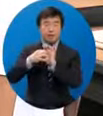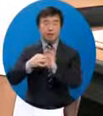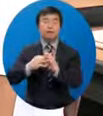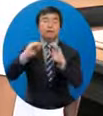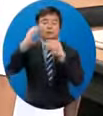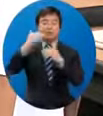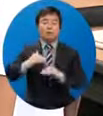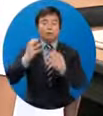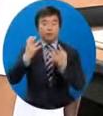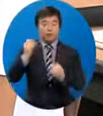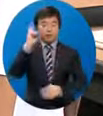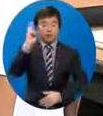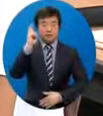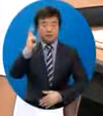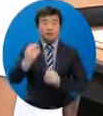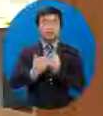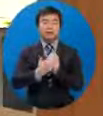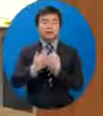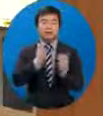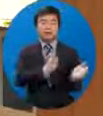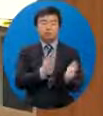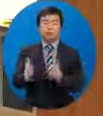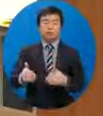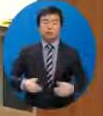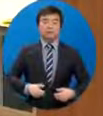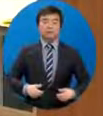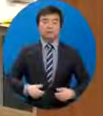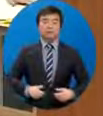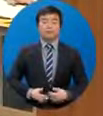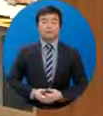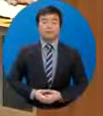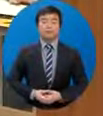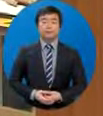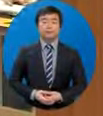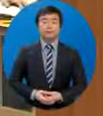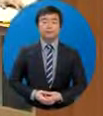이에 대한 대비도 필요합니다. EBS 뉴스 박용필입니다.